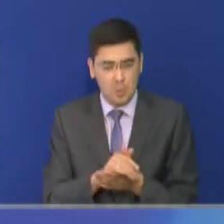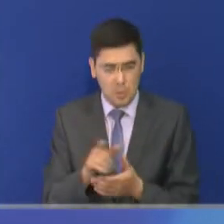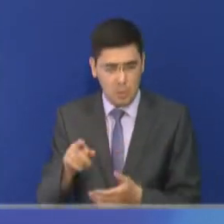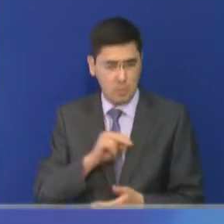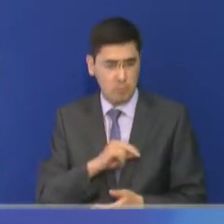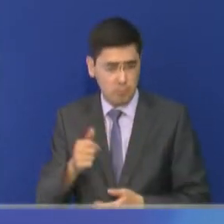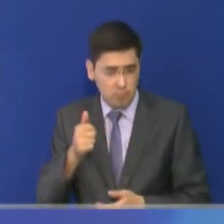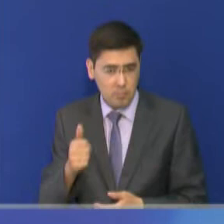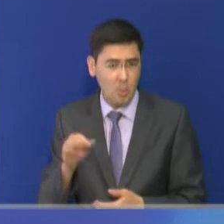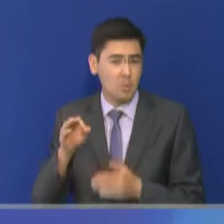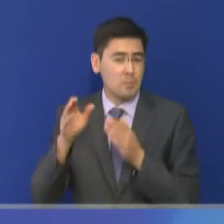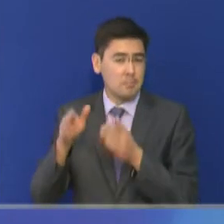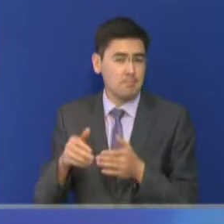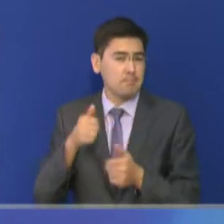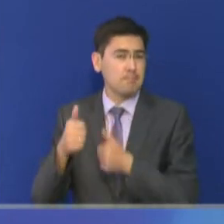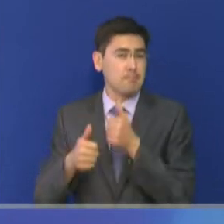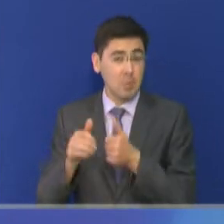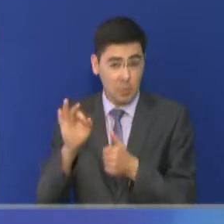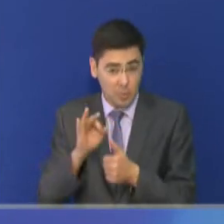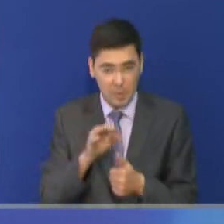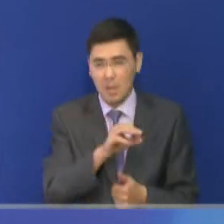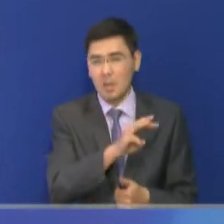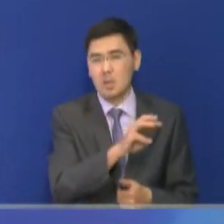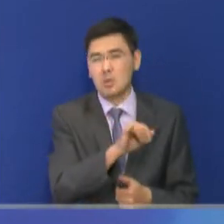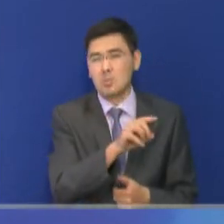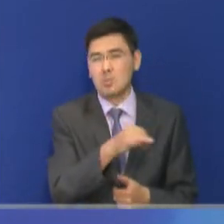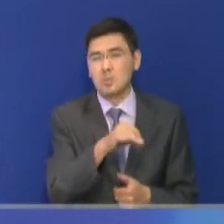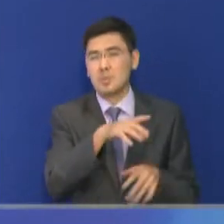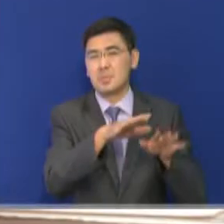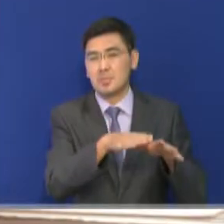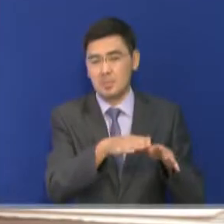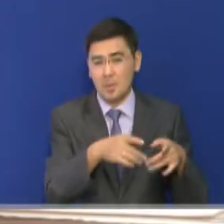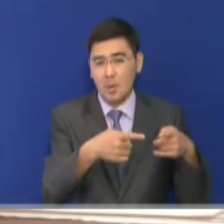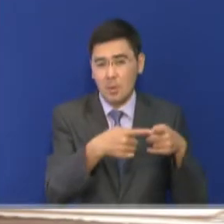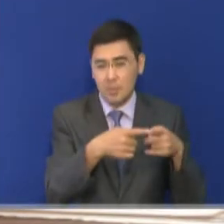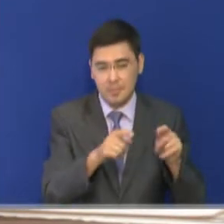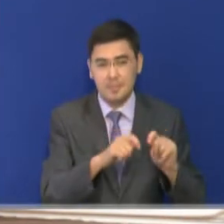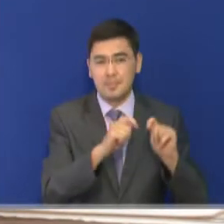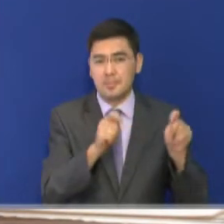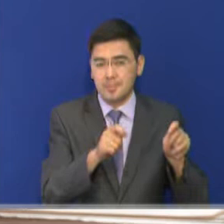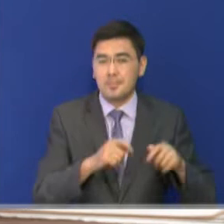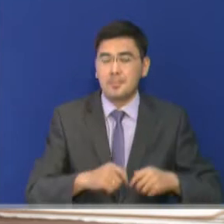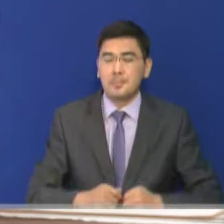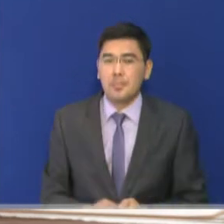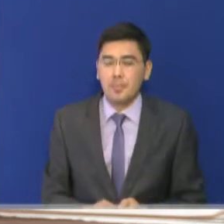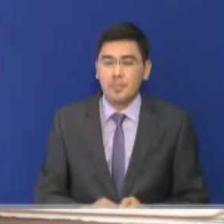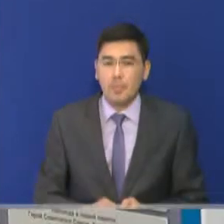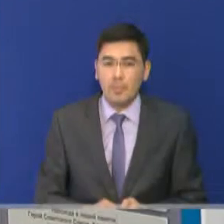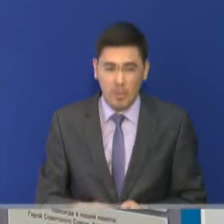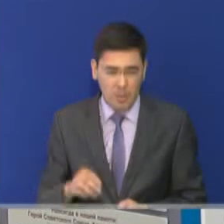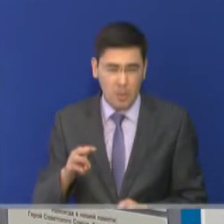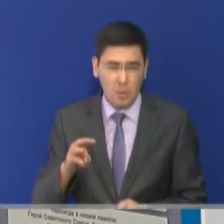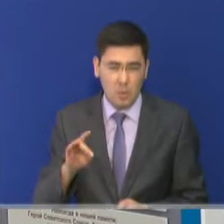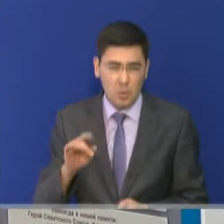өмір жолынан хабардар ететін бұрыштың салтанатты ашылуын ұйымдастырды. Рүстем Қайдаров еліміздің ішкі істер